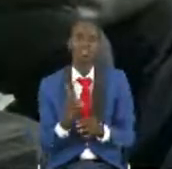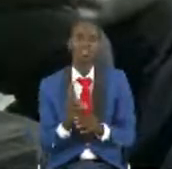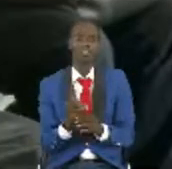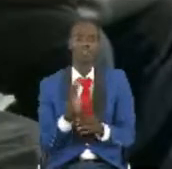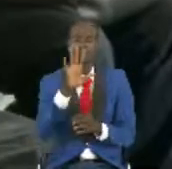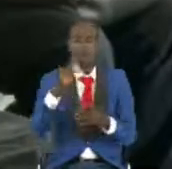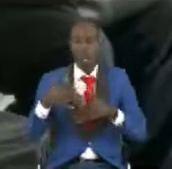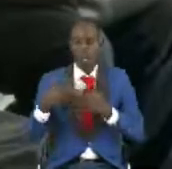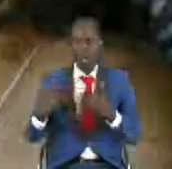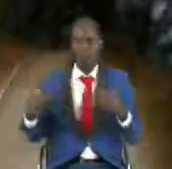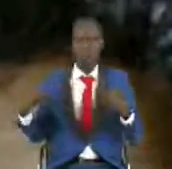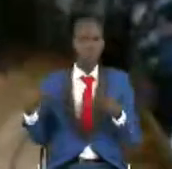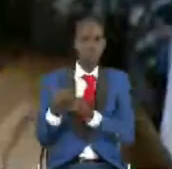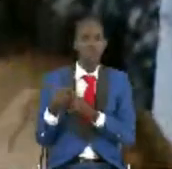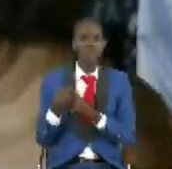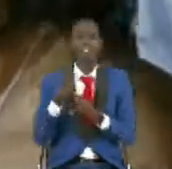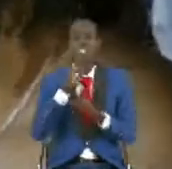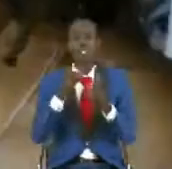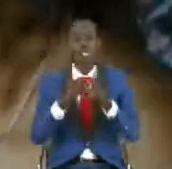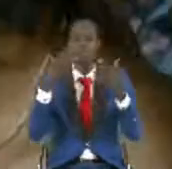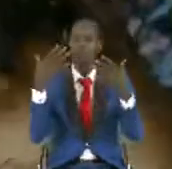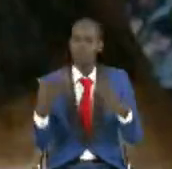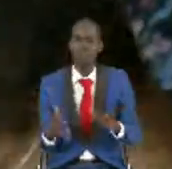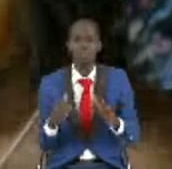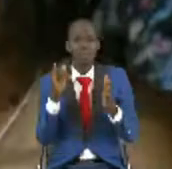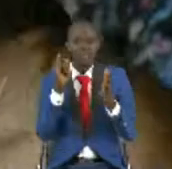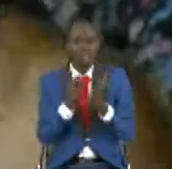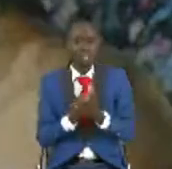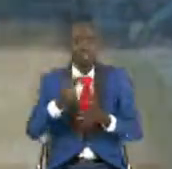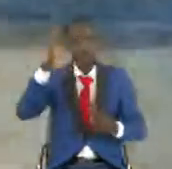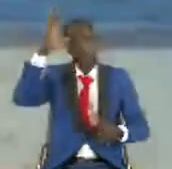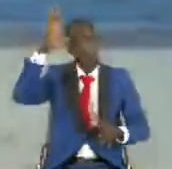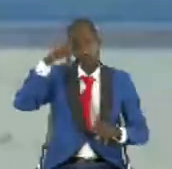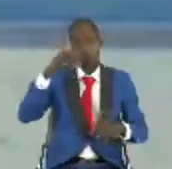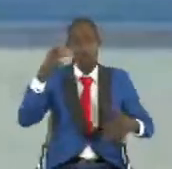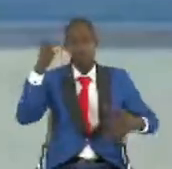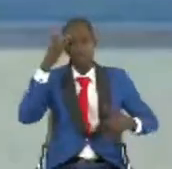ta crise cardiaque c'est terminé, cette maladie incurable c'est terminé,